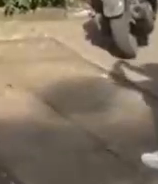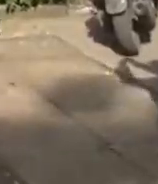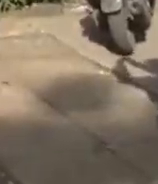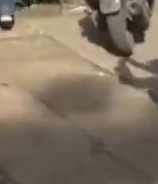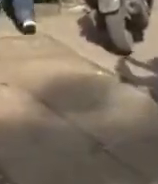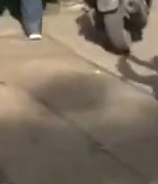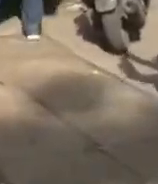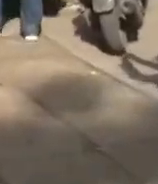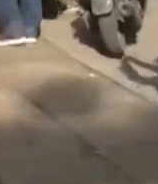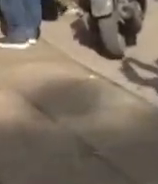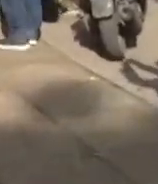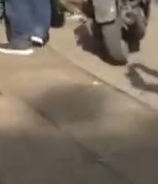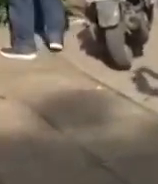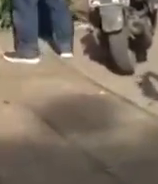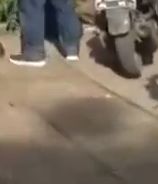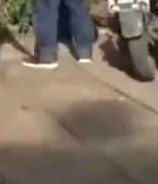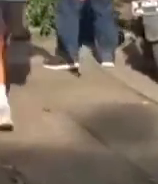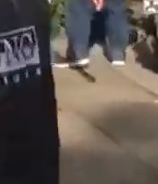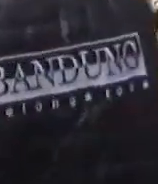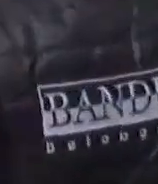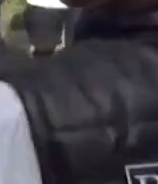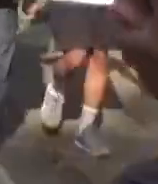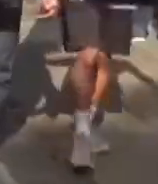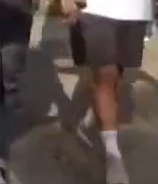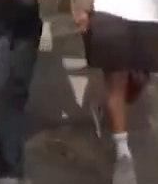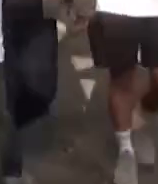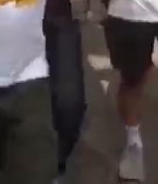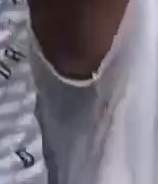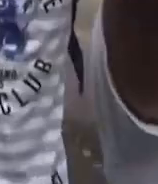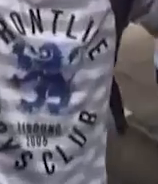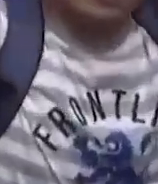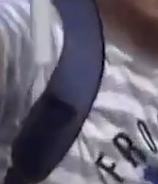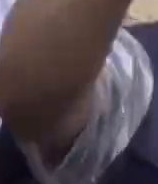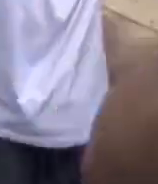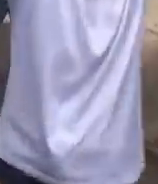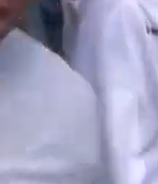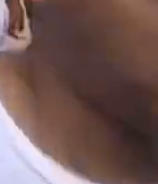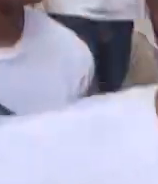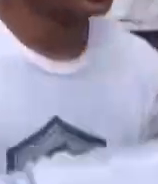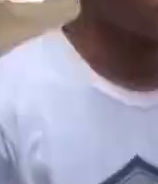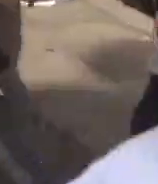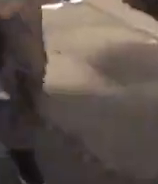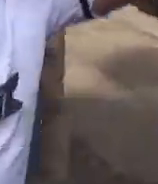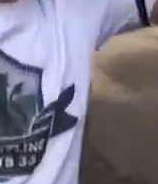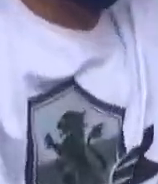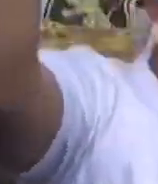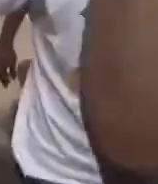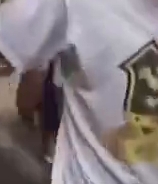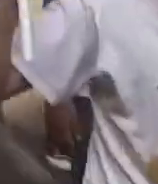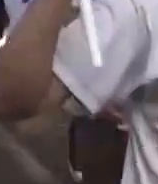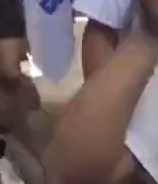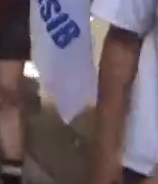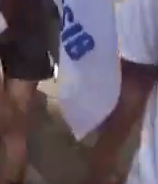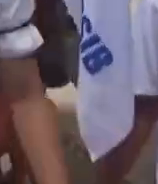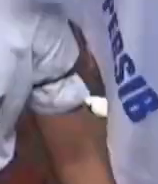Diawali dengan long march, ratusan boboto mendatangi kantor PT Persib Bandung Bermartabat. Mereka melakukan protes dan aksi unjuk rasa menuntut